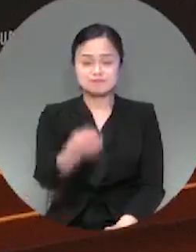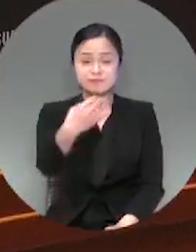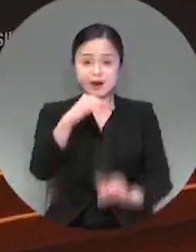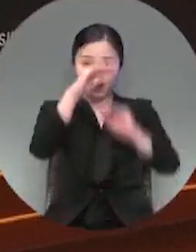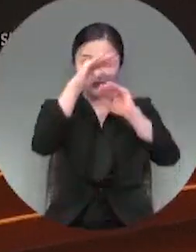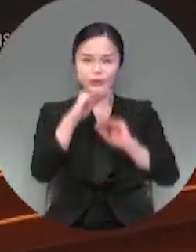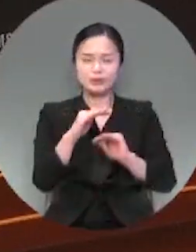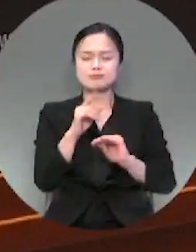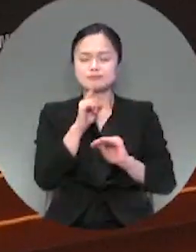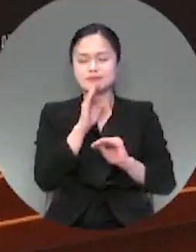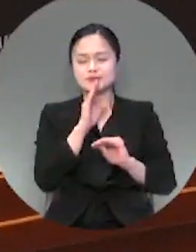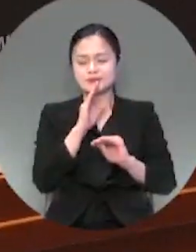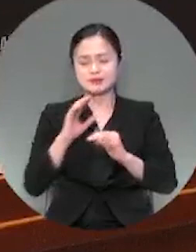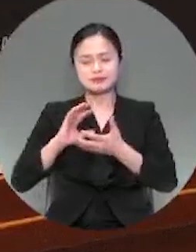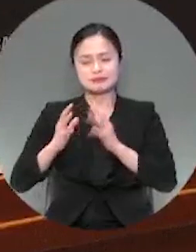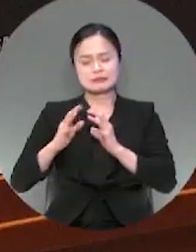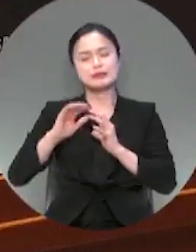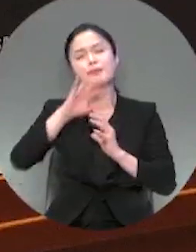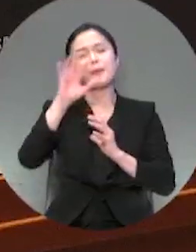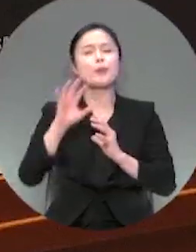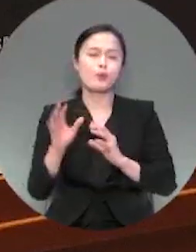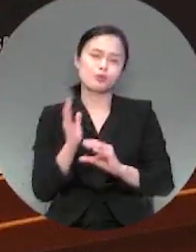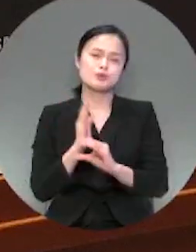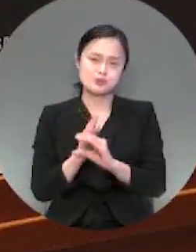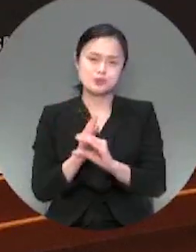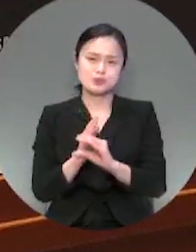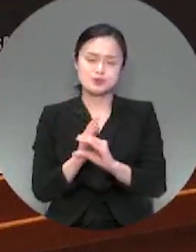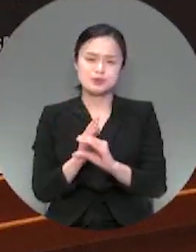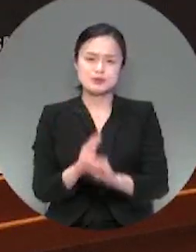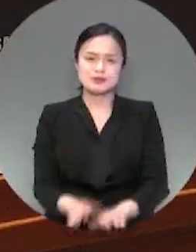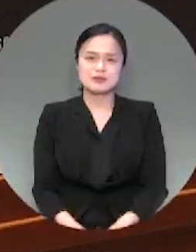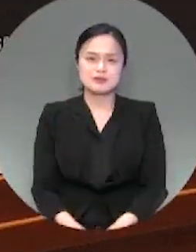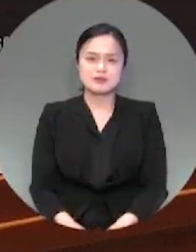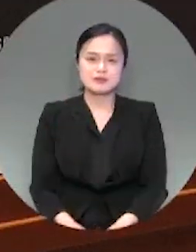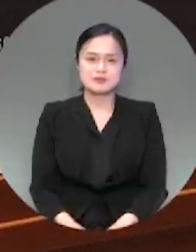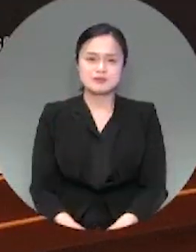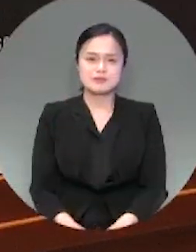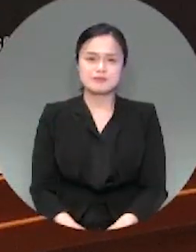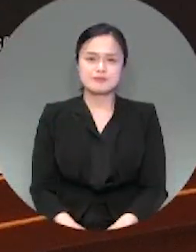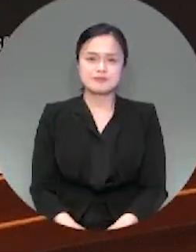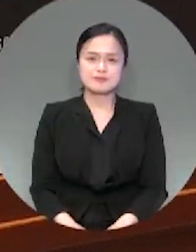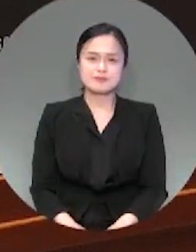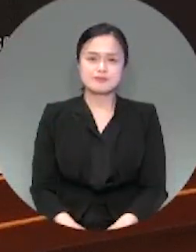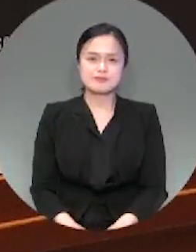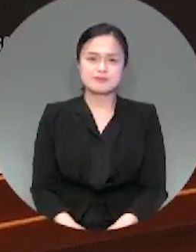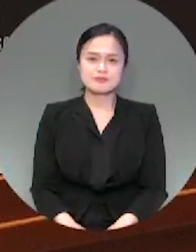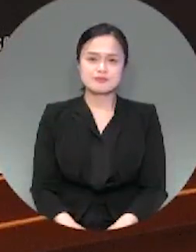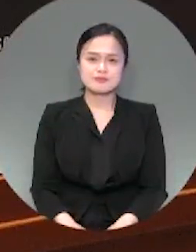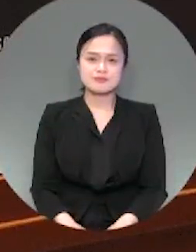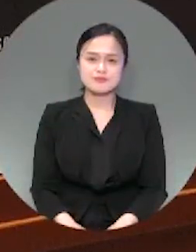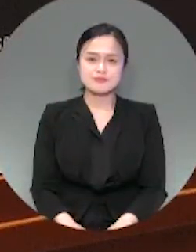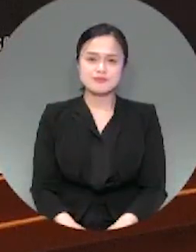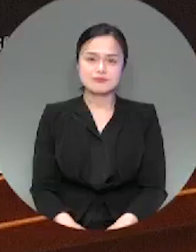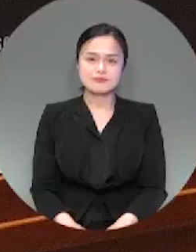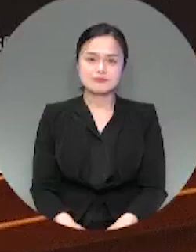뭐, 협의를 하겠습니다만은, 근본적으로, 저희가 이렇게 쉽게,